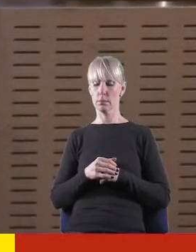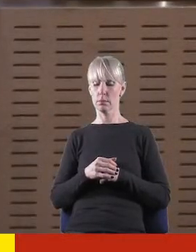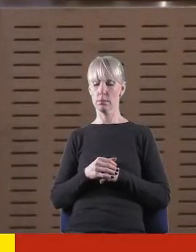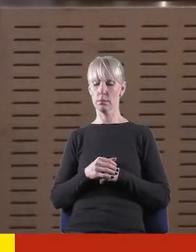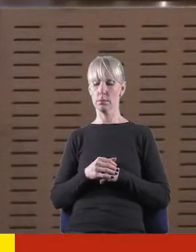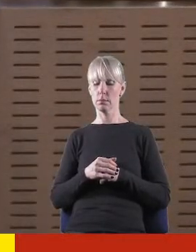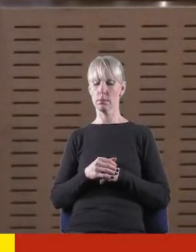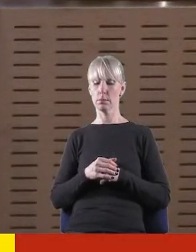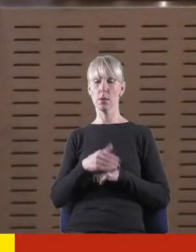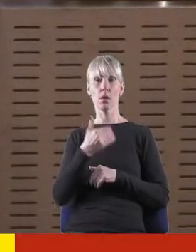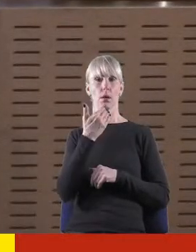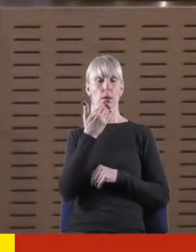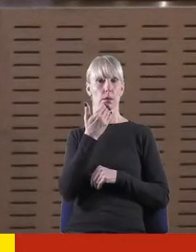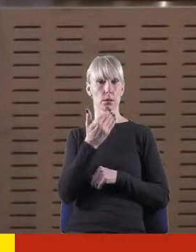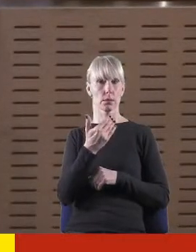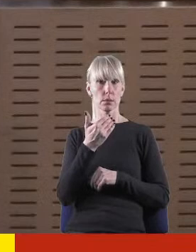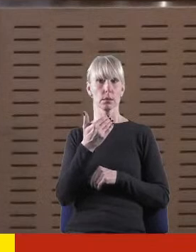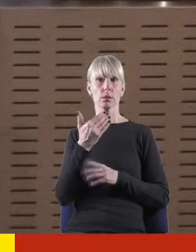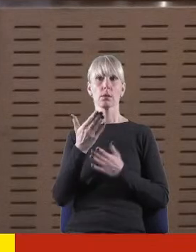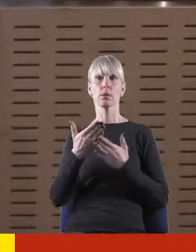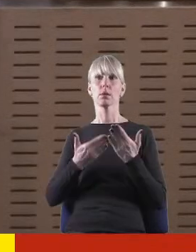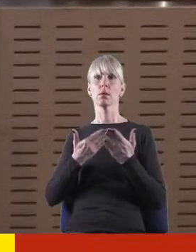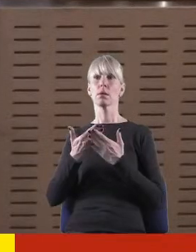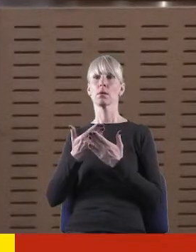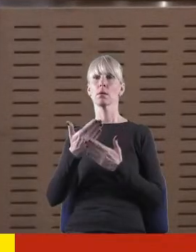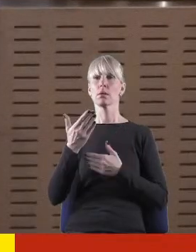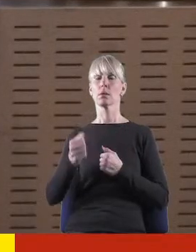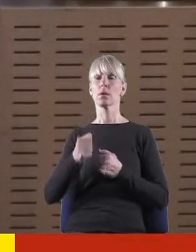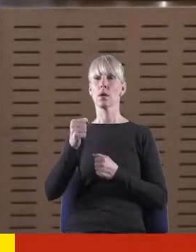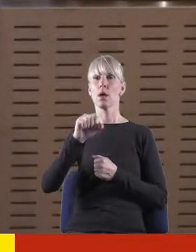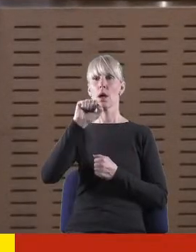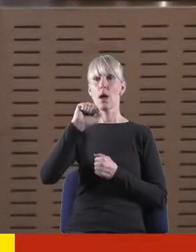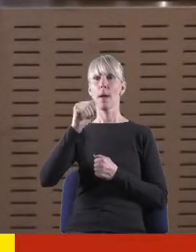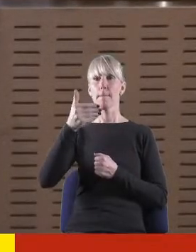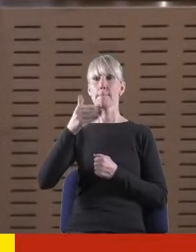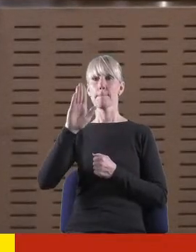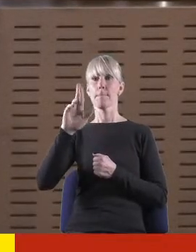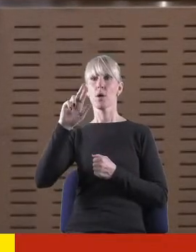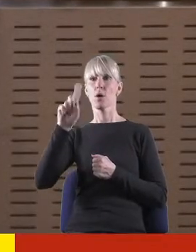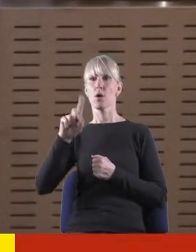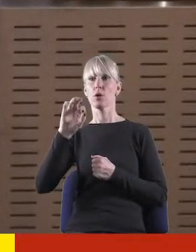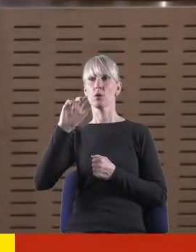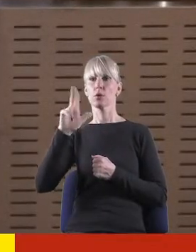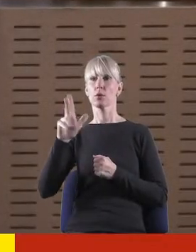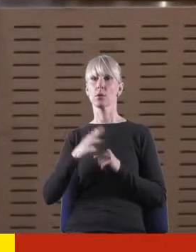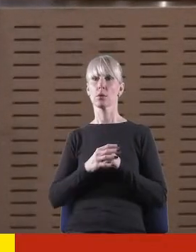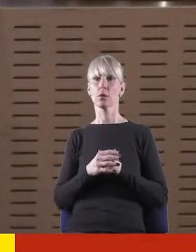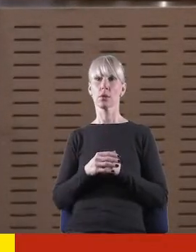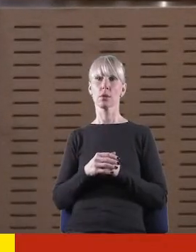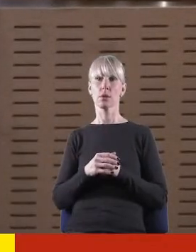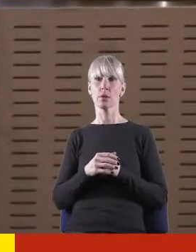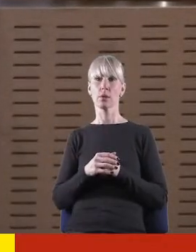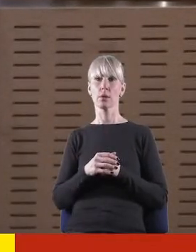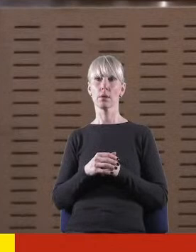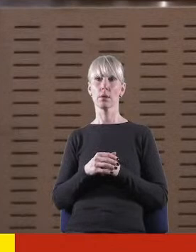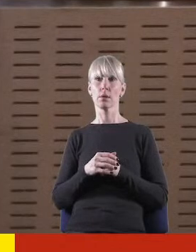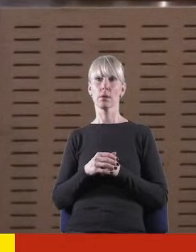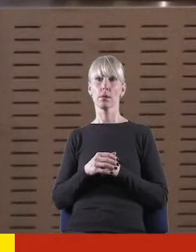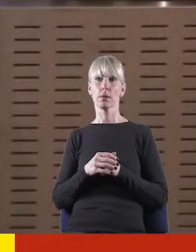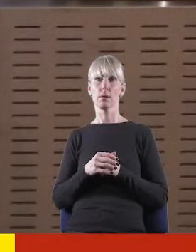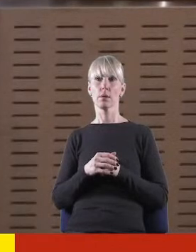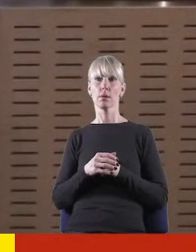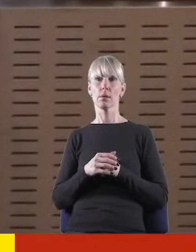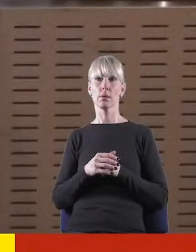Dziękuję bardzo, proszę bardzo. Najpierw pani dyrektor Magdalena Amrozik, a później poprosimy pana skarbnika o udzielenie odpowiedzi na pytania panu